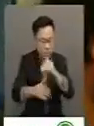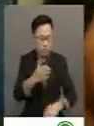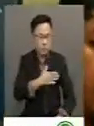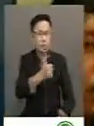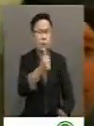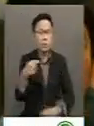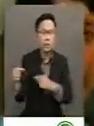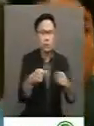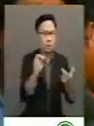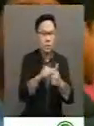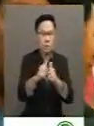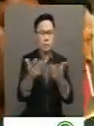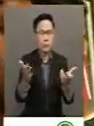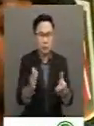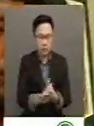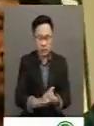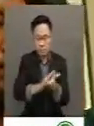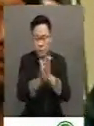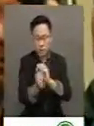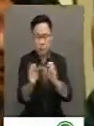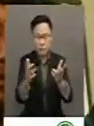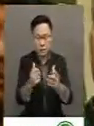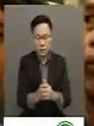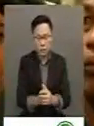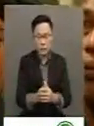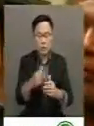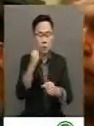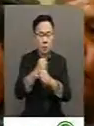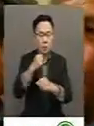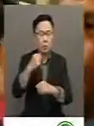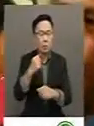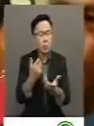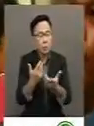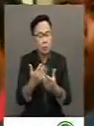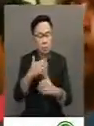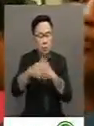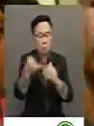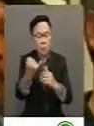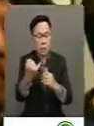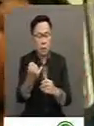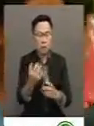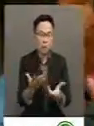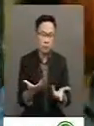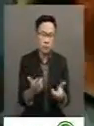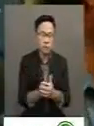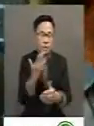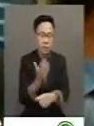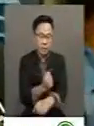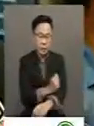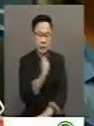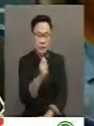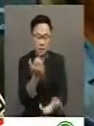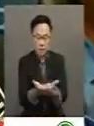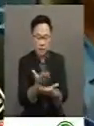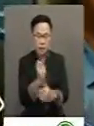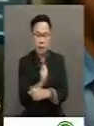าติได้ดีก็ไม่มีเหตุผลอะไรที่ต้องเปลี่ยนแปลงค่ะส่วนประเด็นของค่าเหนื่อยของโค้ชซิโก้ทั้ง2ฝ่ายไม่ยอมเปิดเผยรายละเอียดของสั